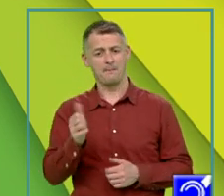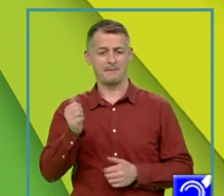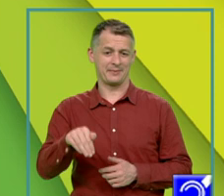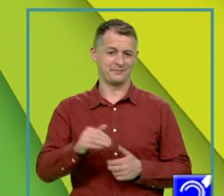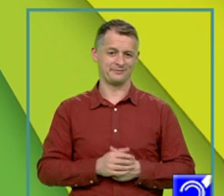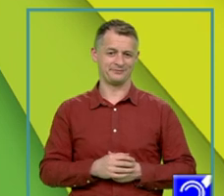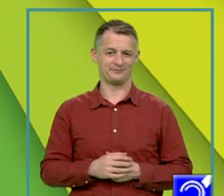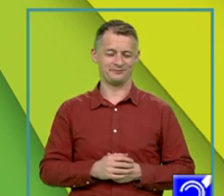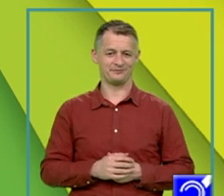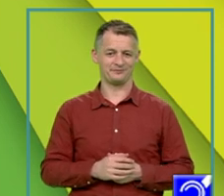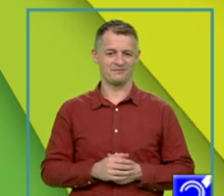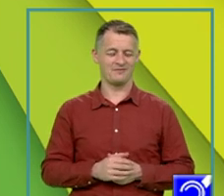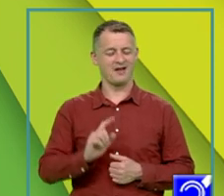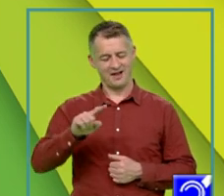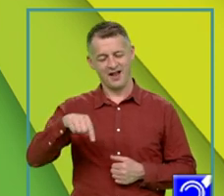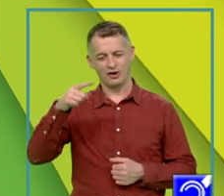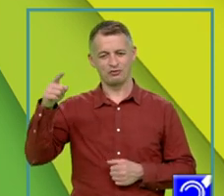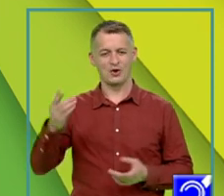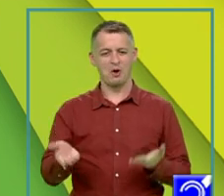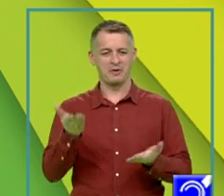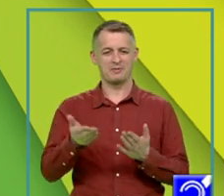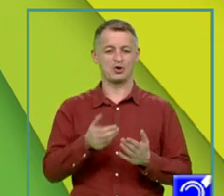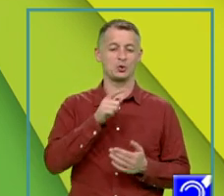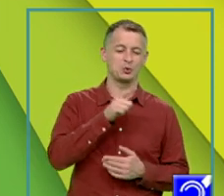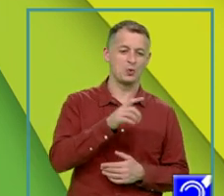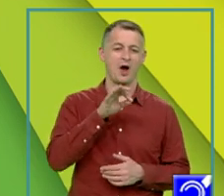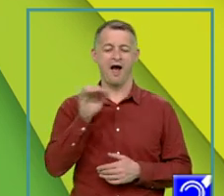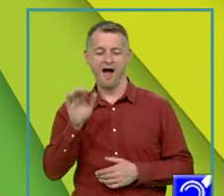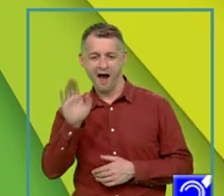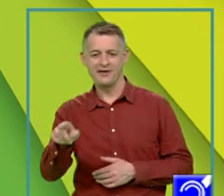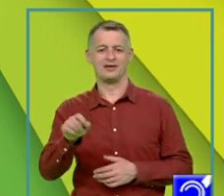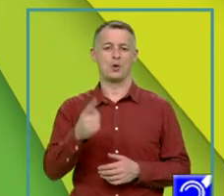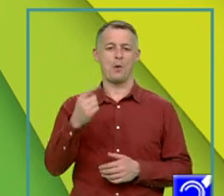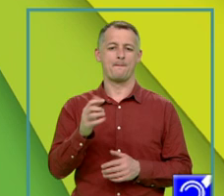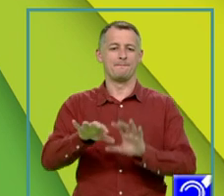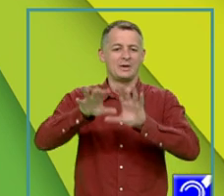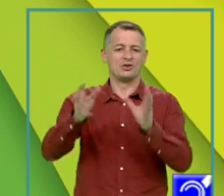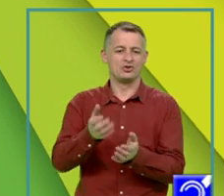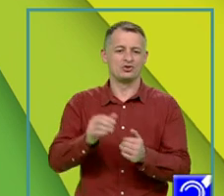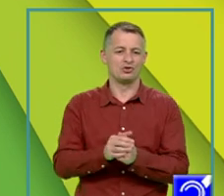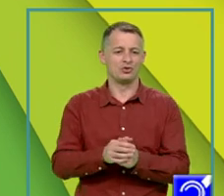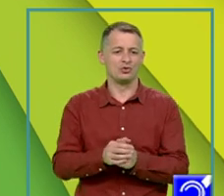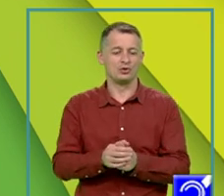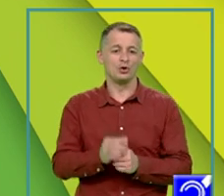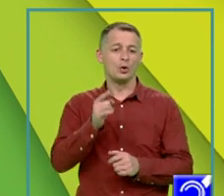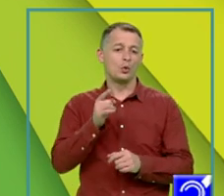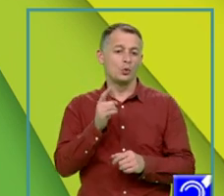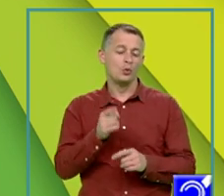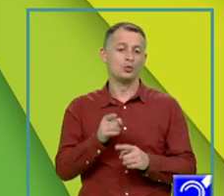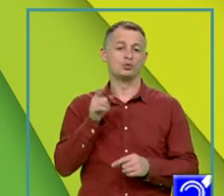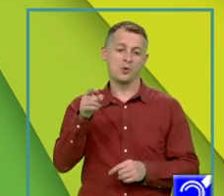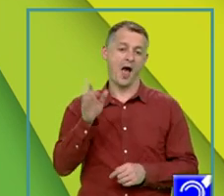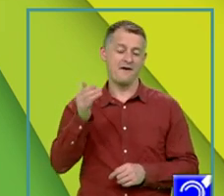Hai să comparăm mai departe pe tu ai o minge pe cu tu ai venit Ce